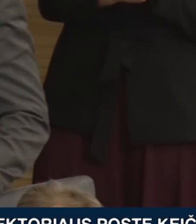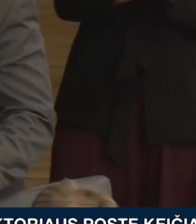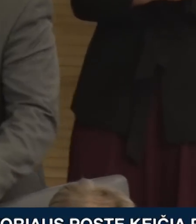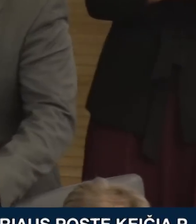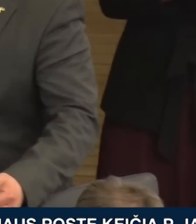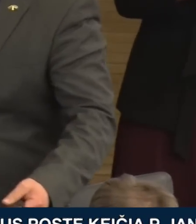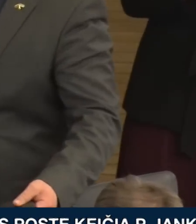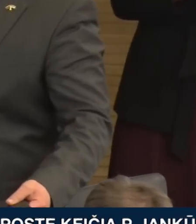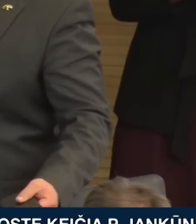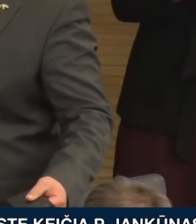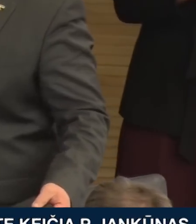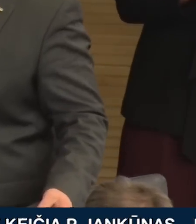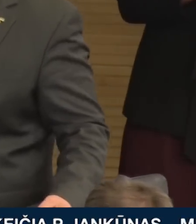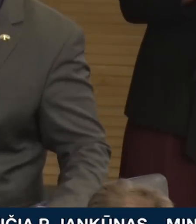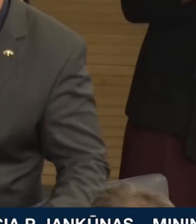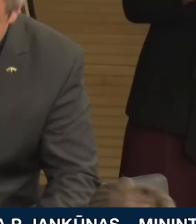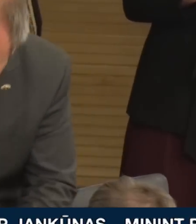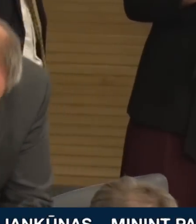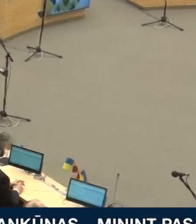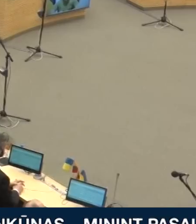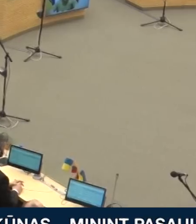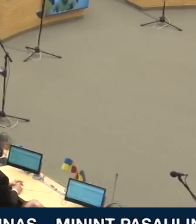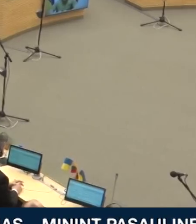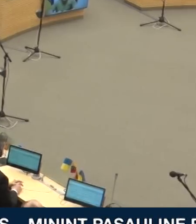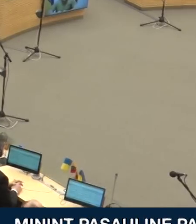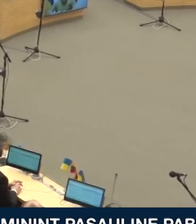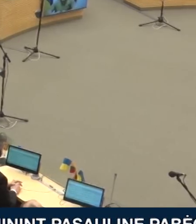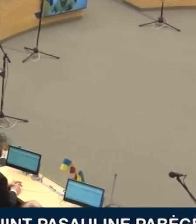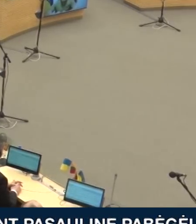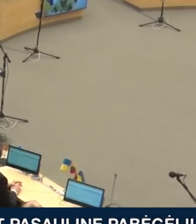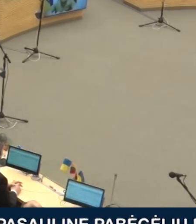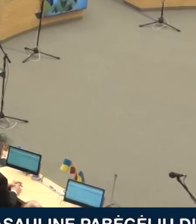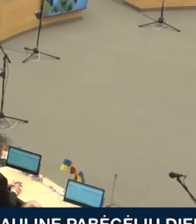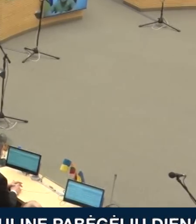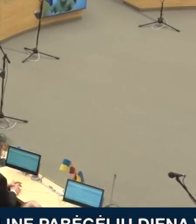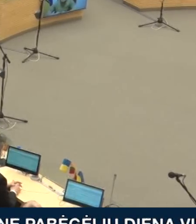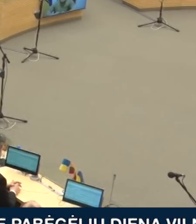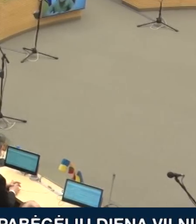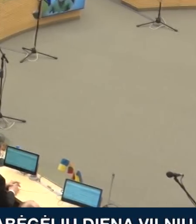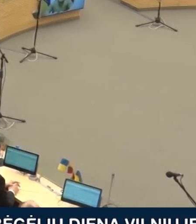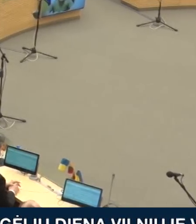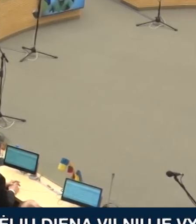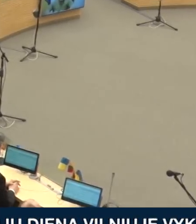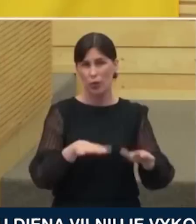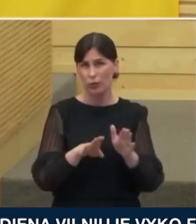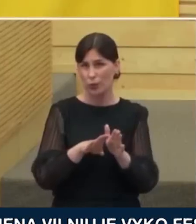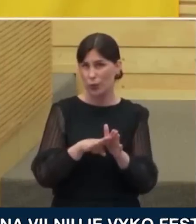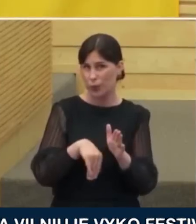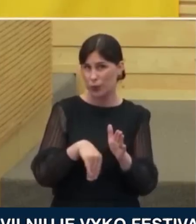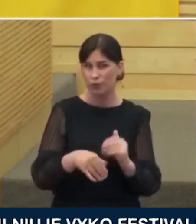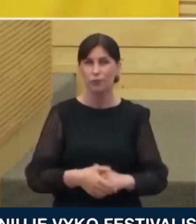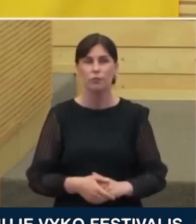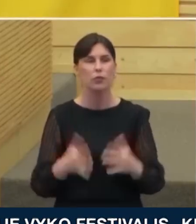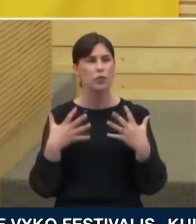sąskaitų suvedinėjimas nekenkia nacionaliniam saugumui. Kalbėdamas apie kitus dalykus, prezidentas be kita ko sakė.